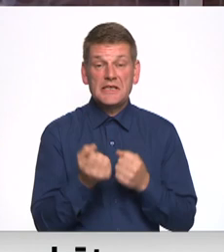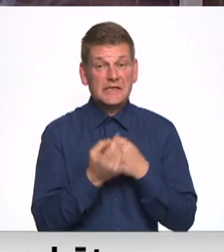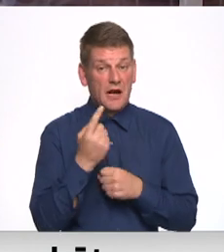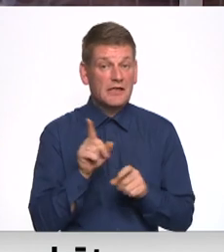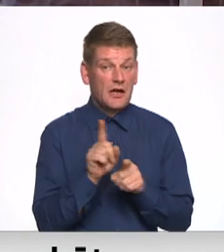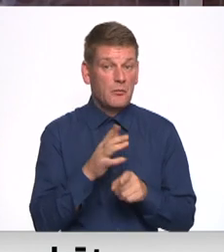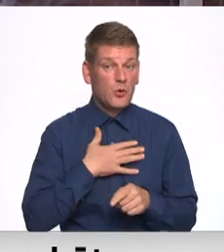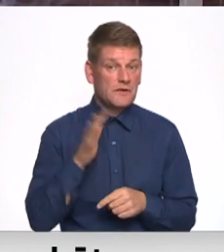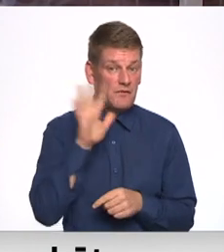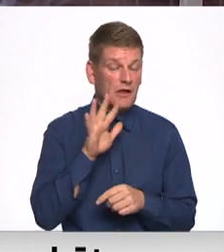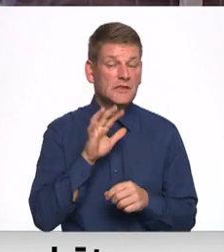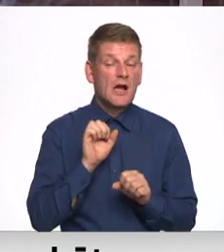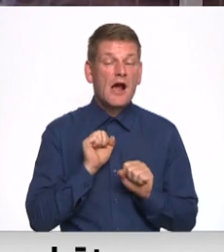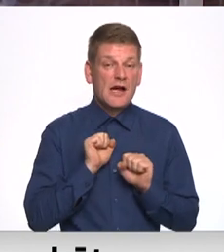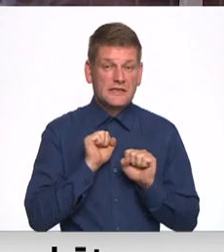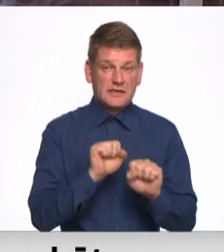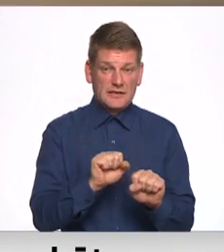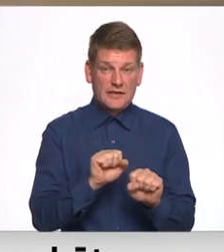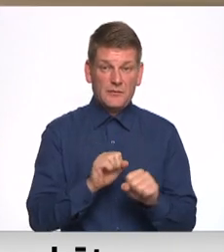arī mūsu valsts aizsardzības resursu.